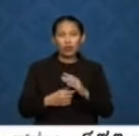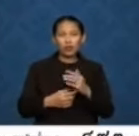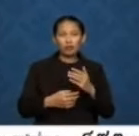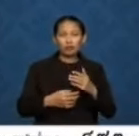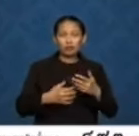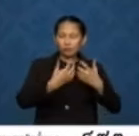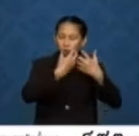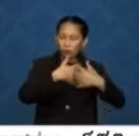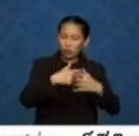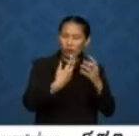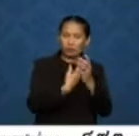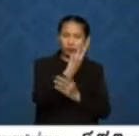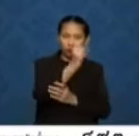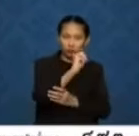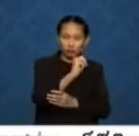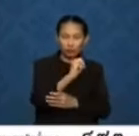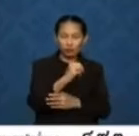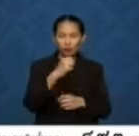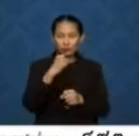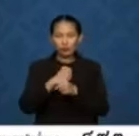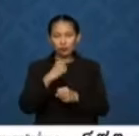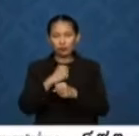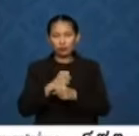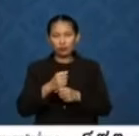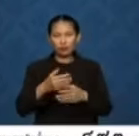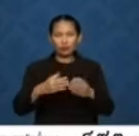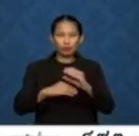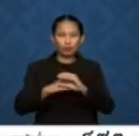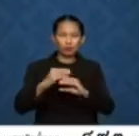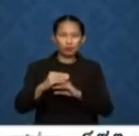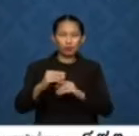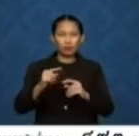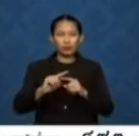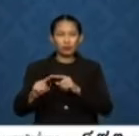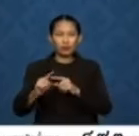ไม้ค่ะผู้ประกอบการรับเหมาก่อสร้างค่ะหรือแม้กระทั่งอ